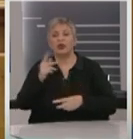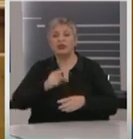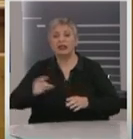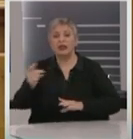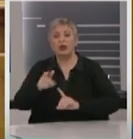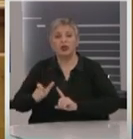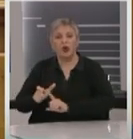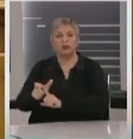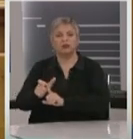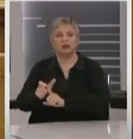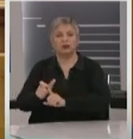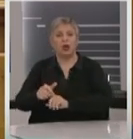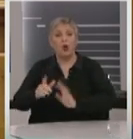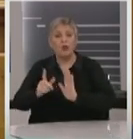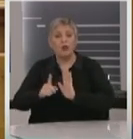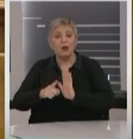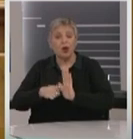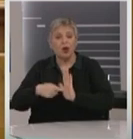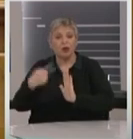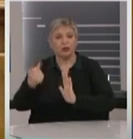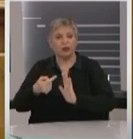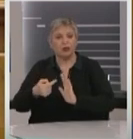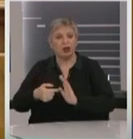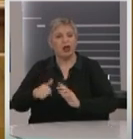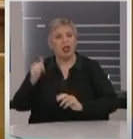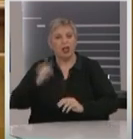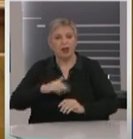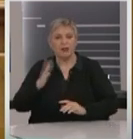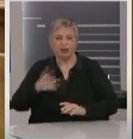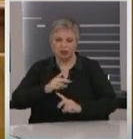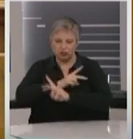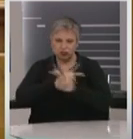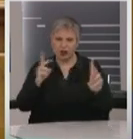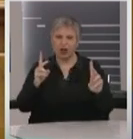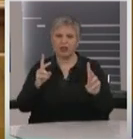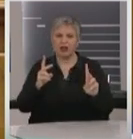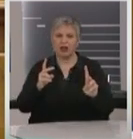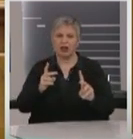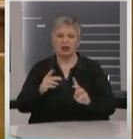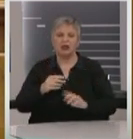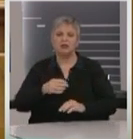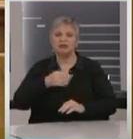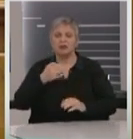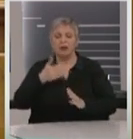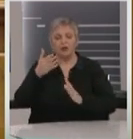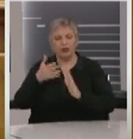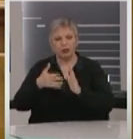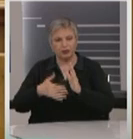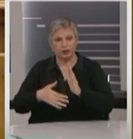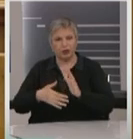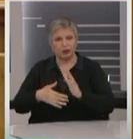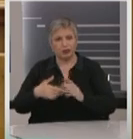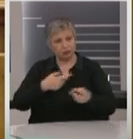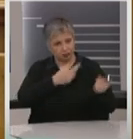αποκλεισμού, οριζόντια, για πρώτη φορά, με έναν αδιάβλητο μηχανισμό. Μας κατηγορείτε λοιπόν εμάς ότι